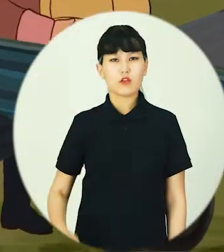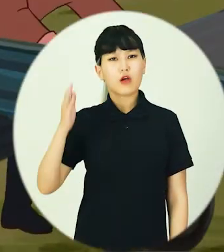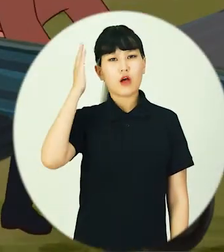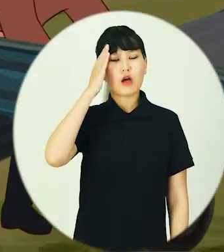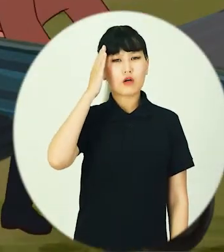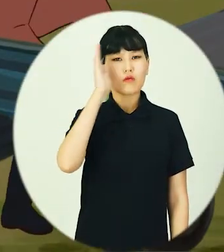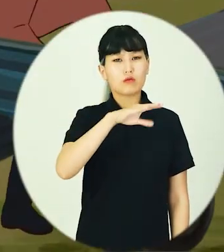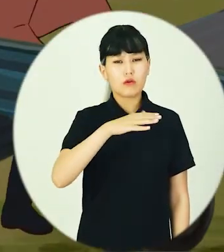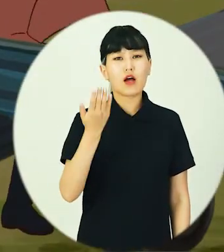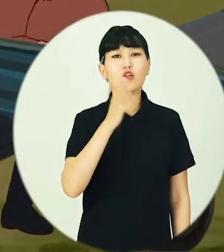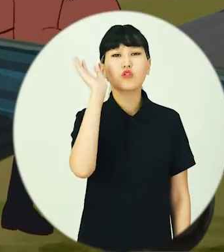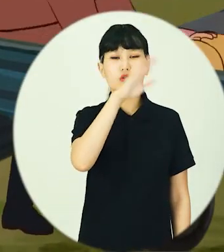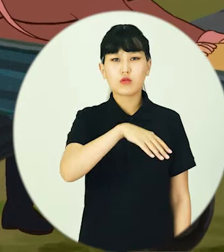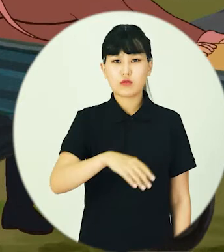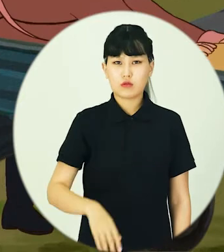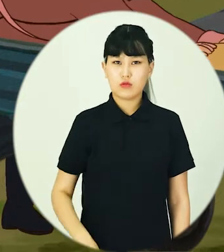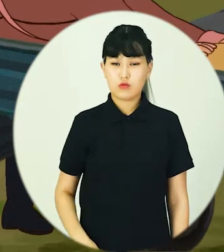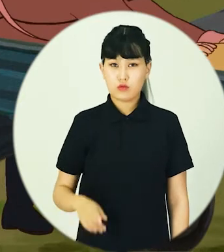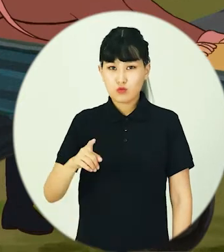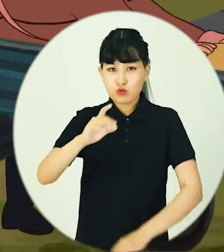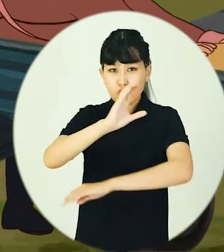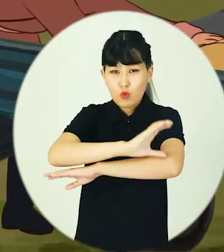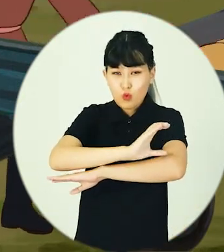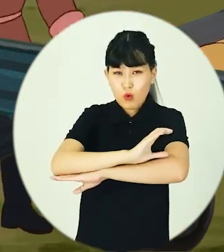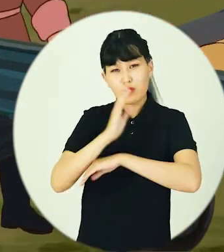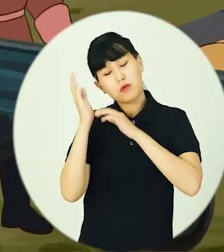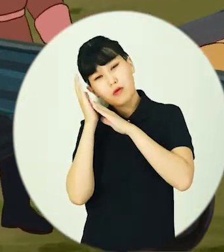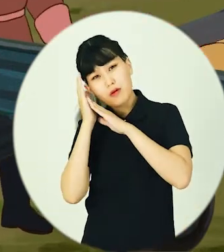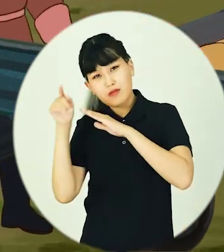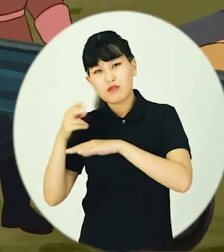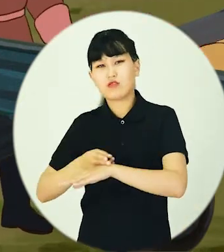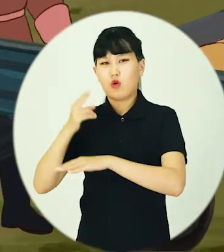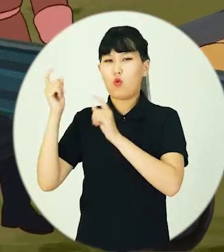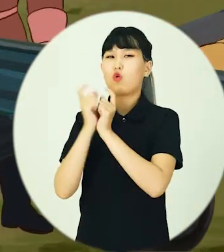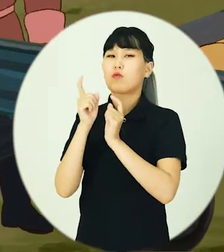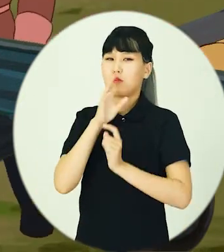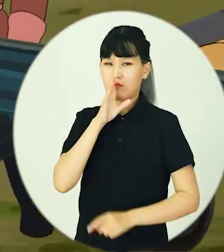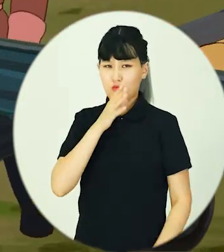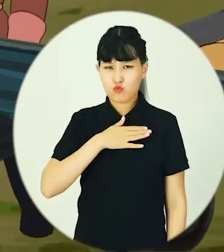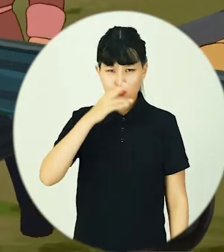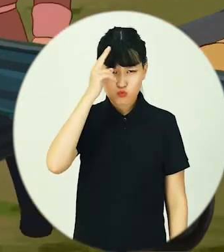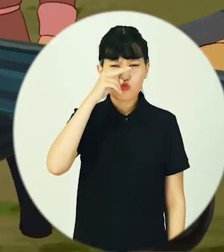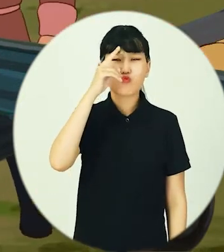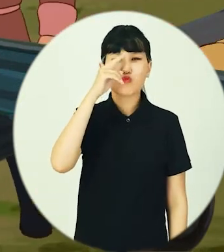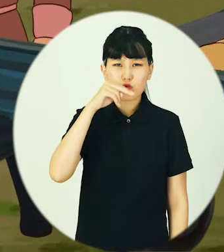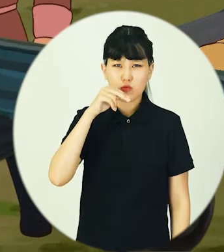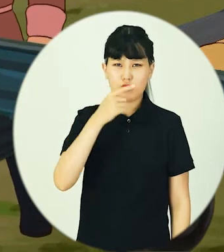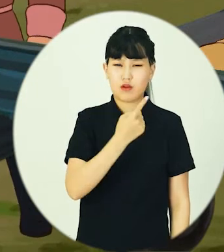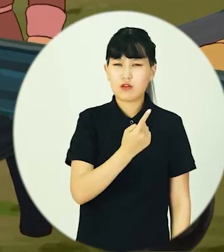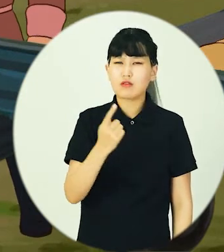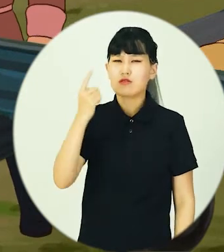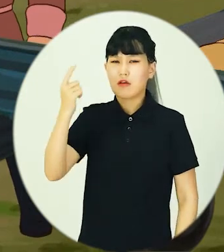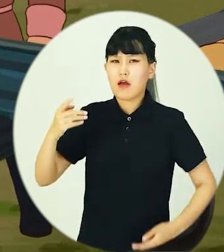Аа, та хайж гэж байгаа? Танаас сургуулийн дотор хорны эрхлэгчтэй уулзчихад ирэй. Миний хүүч нь энэ жил ганцаараа